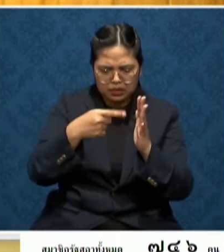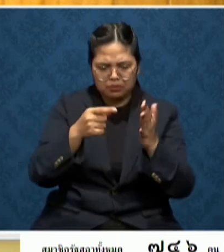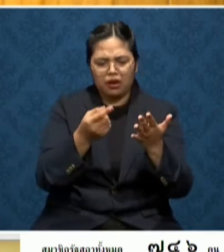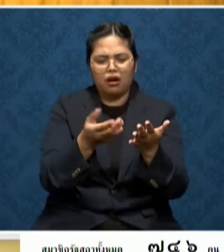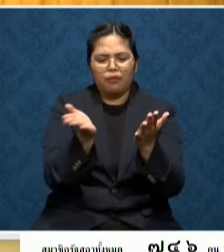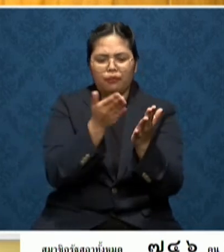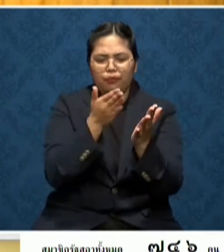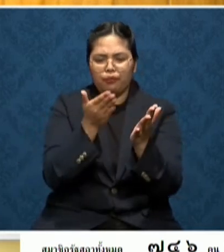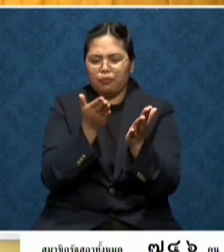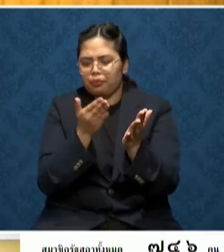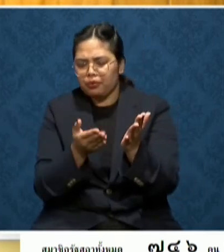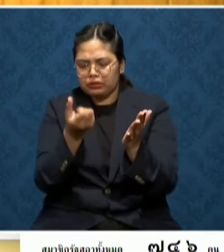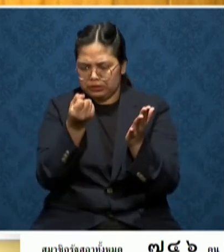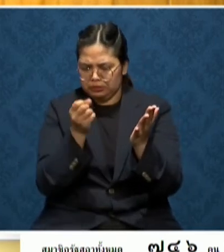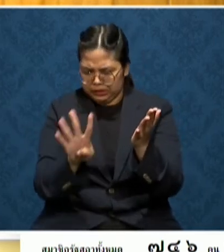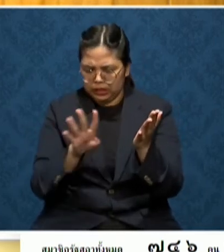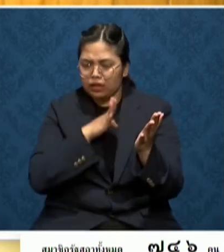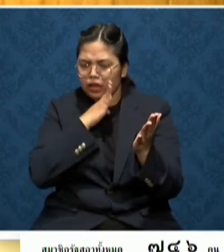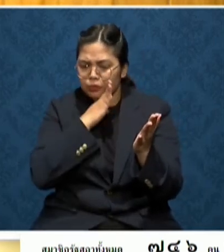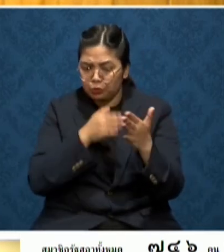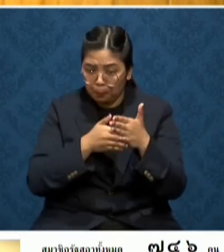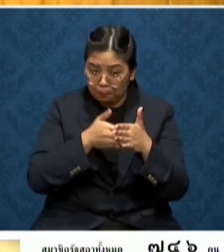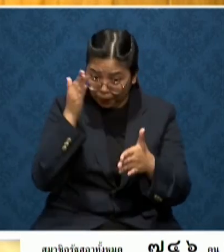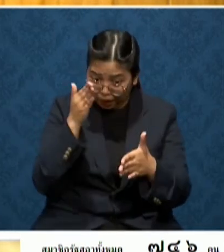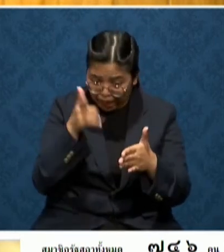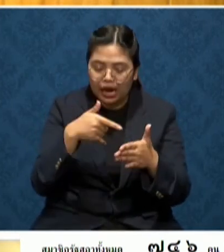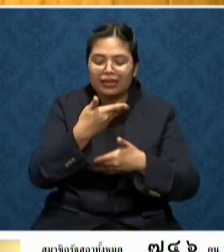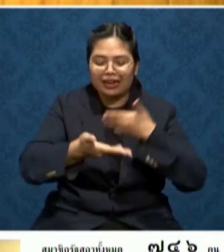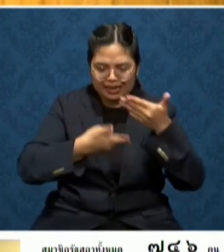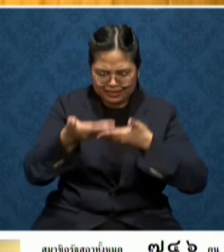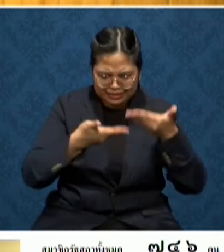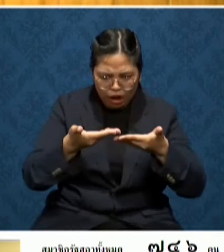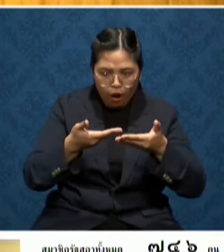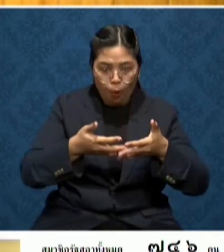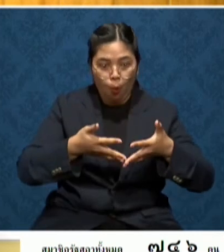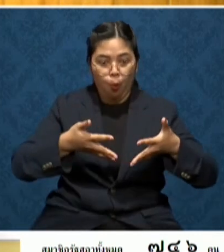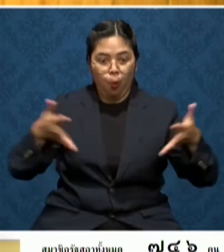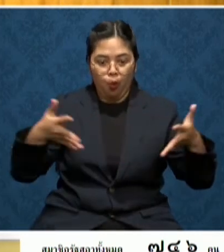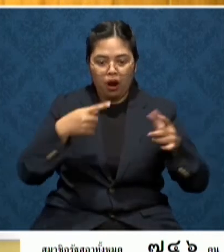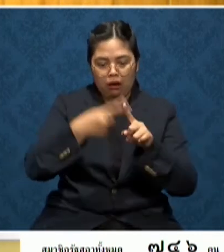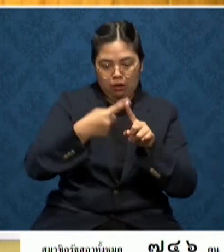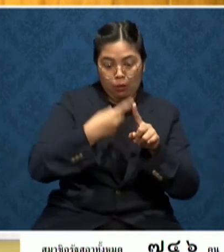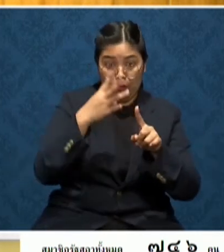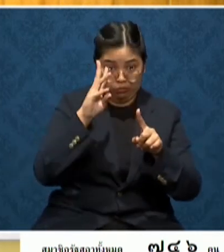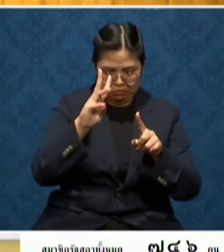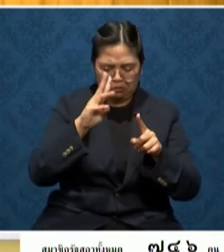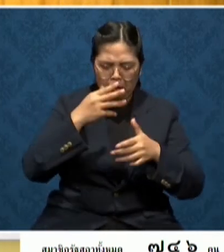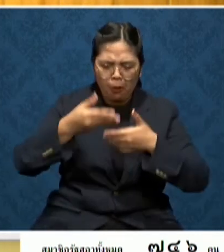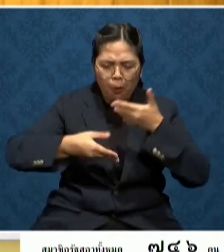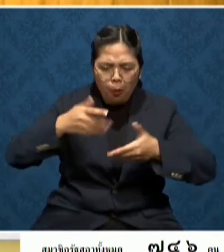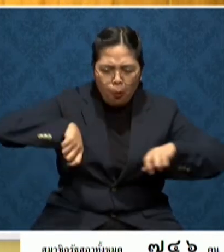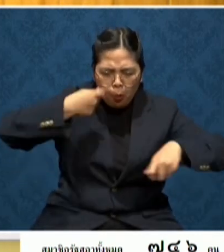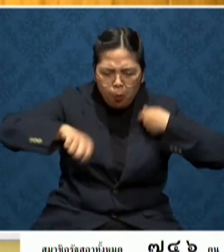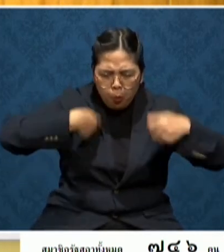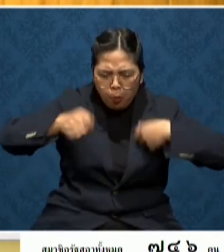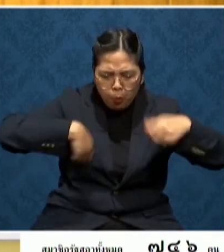หน้าถ้ามันสำเร็จเกิดการใช้จ่ายมโหฬารในรอบ 6เดือนด้วยจำนวนเงินที่